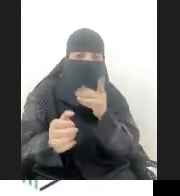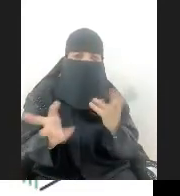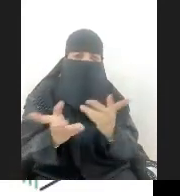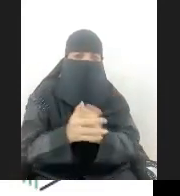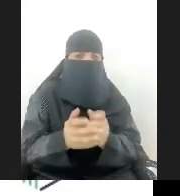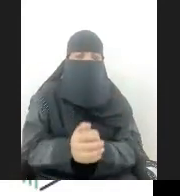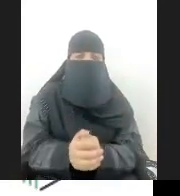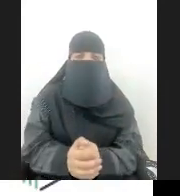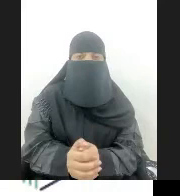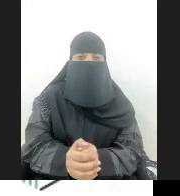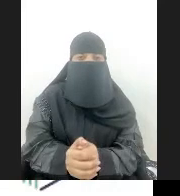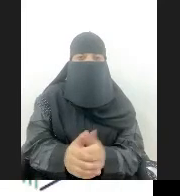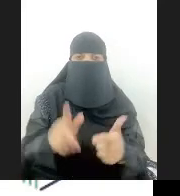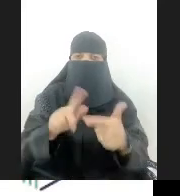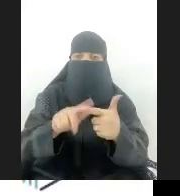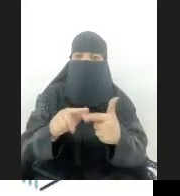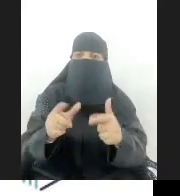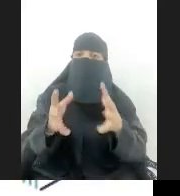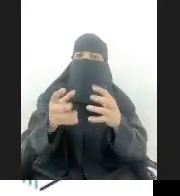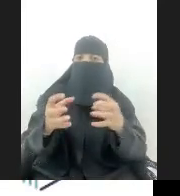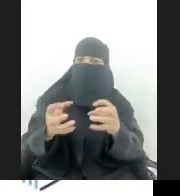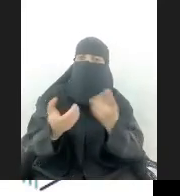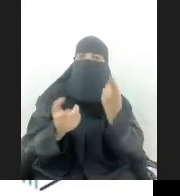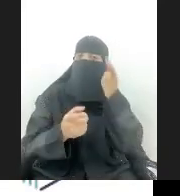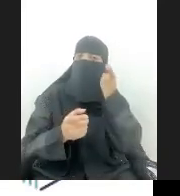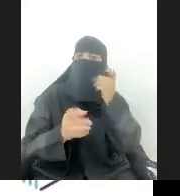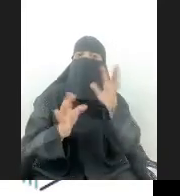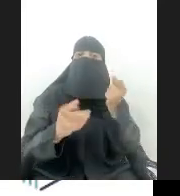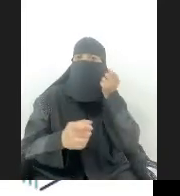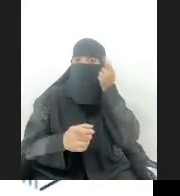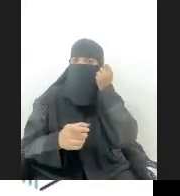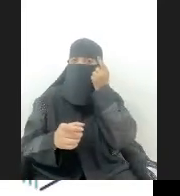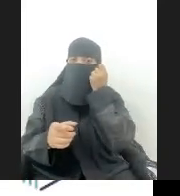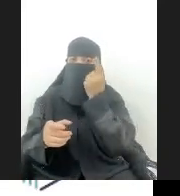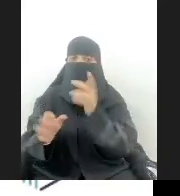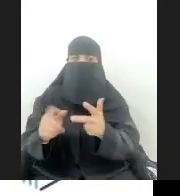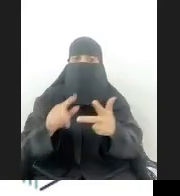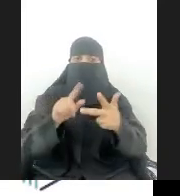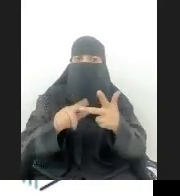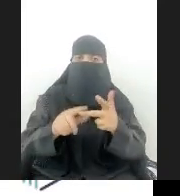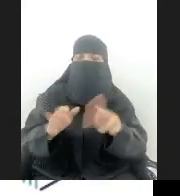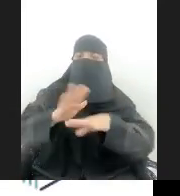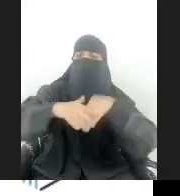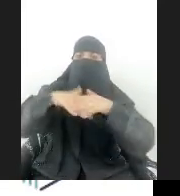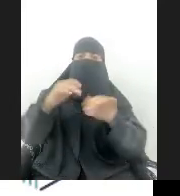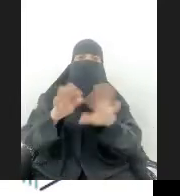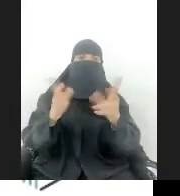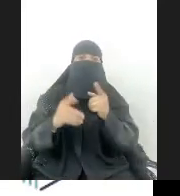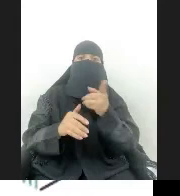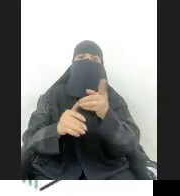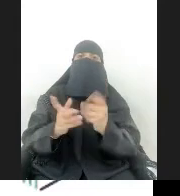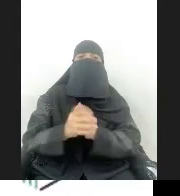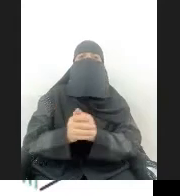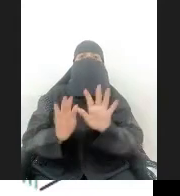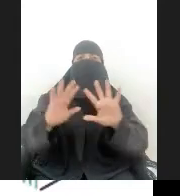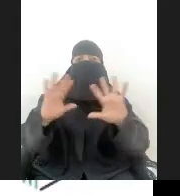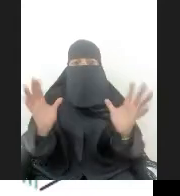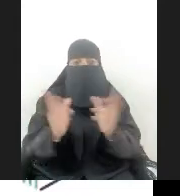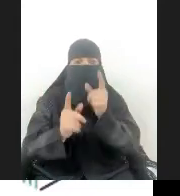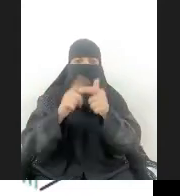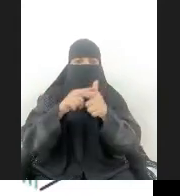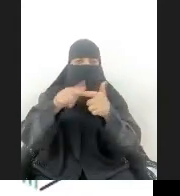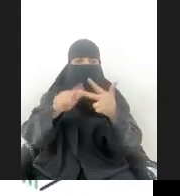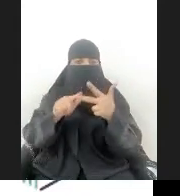هي المفاهيم والأفكار كذلك، ما هي المهارات إذا كان في خطوات إجراءات معينة، هذه تحدد في سياق